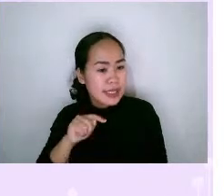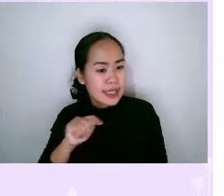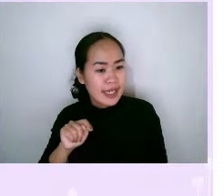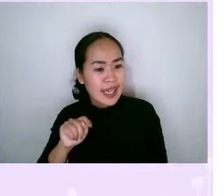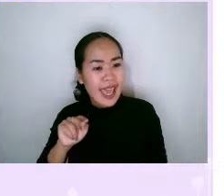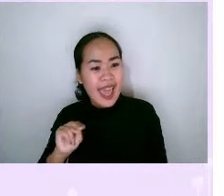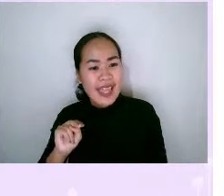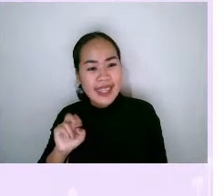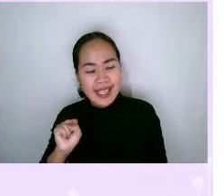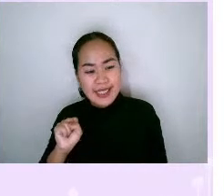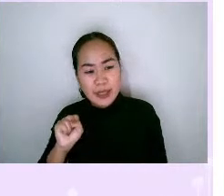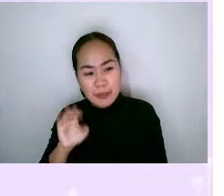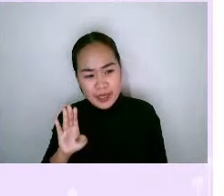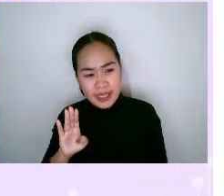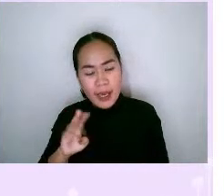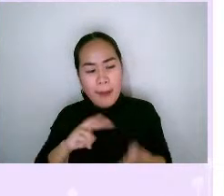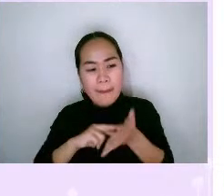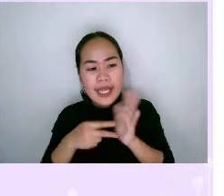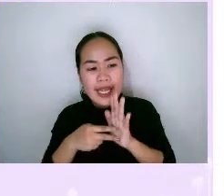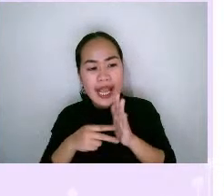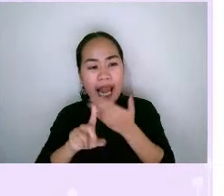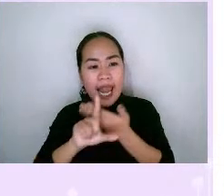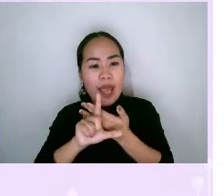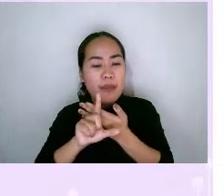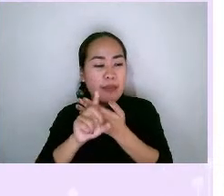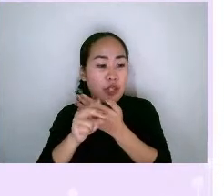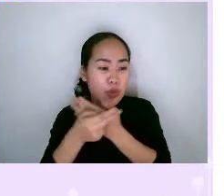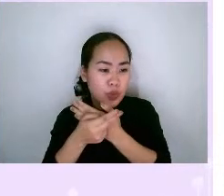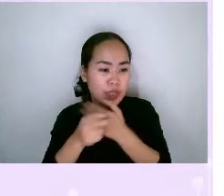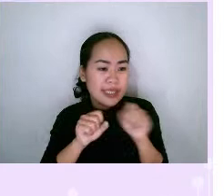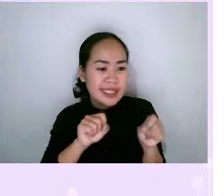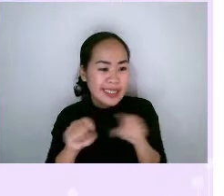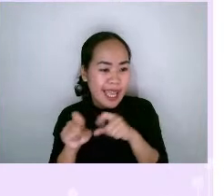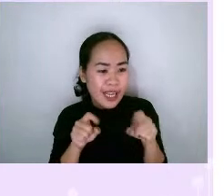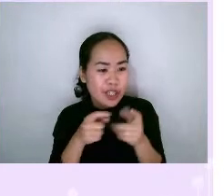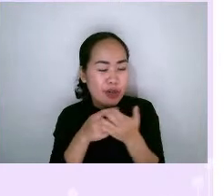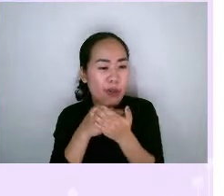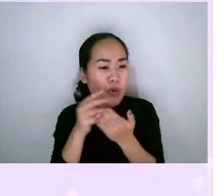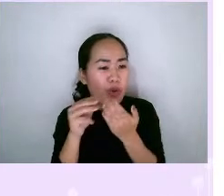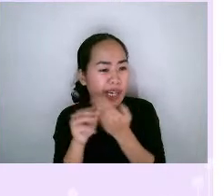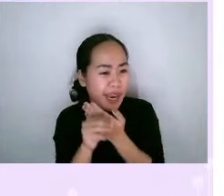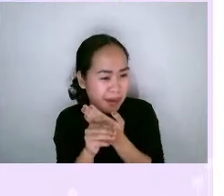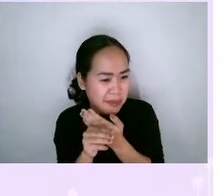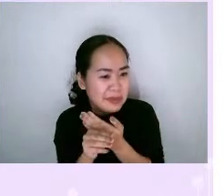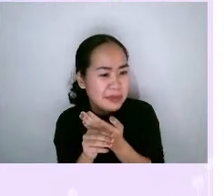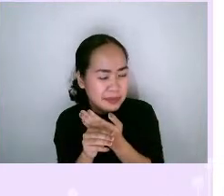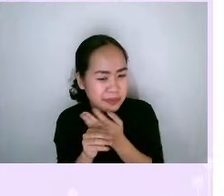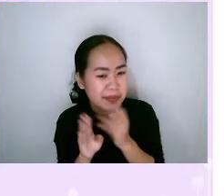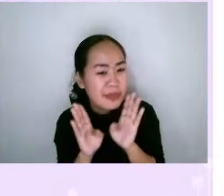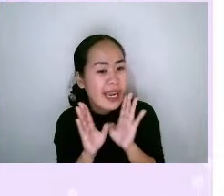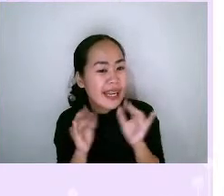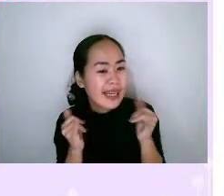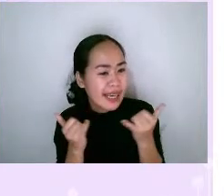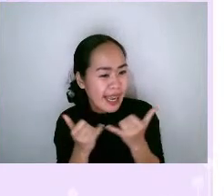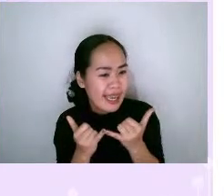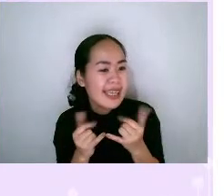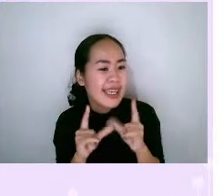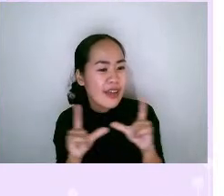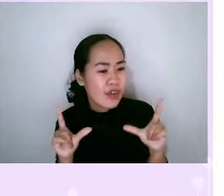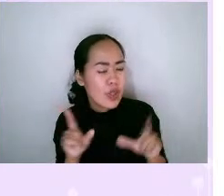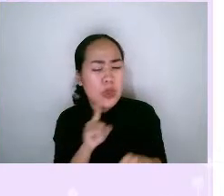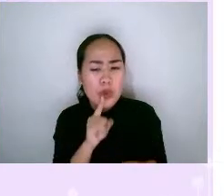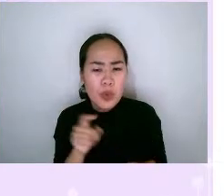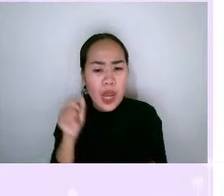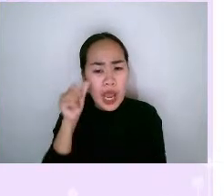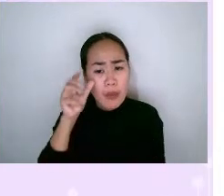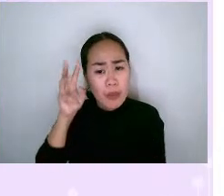po ang livelihood seeding program, negosyo, serbisyo sa barangay. Marahil marami na po ang